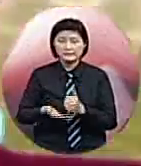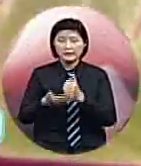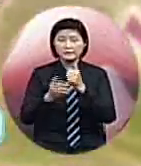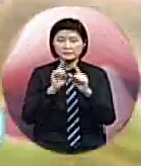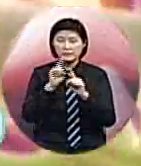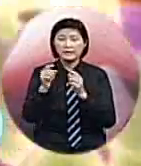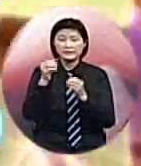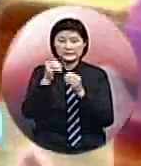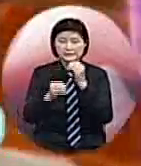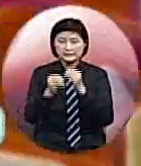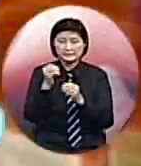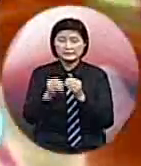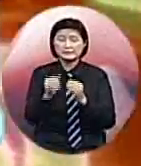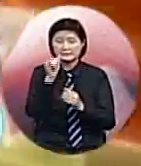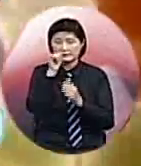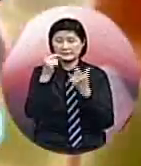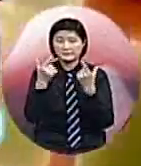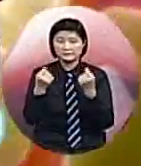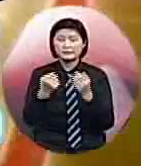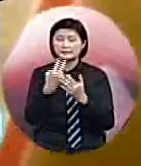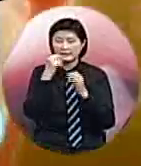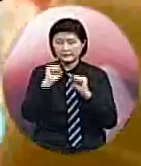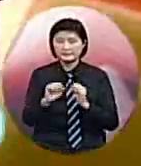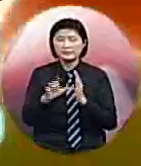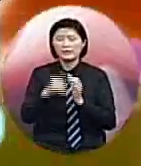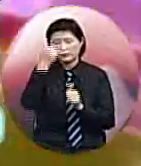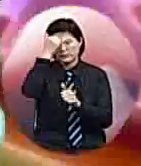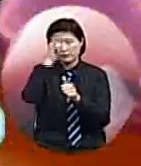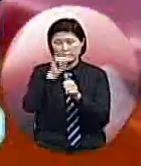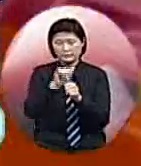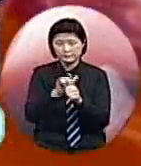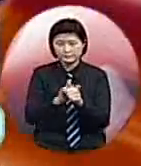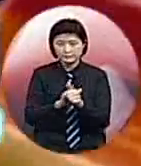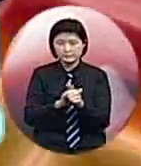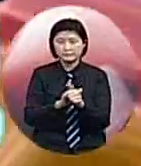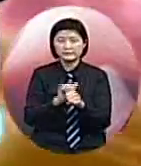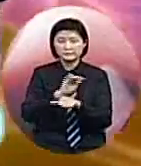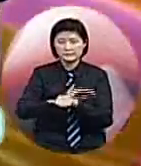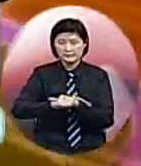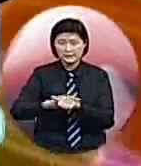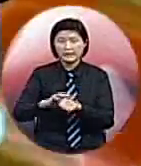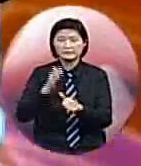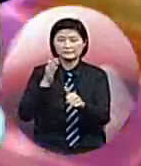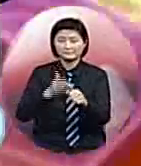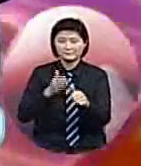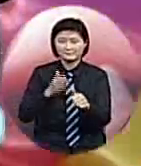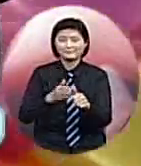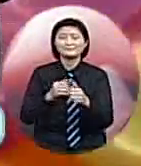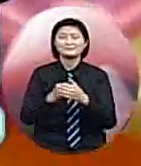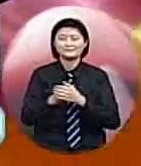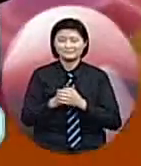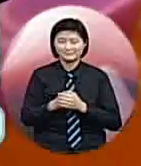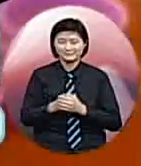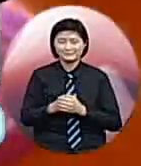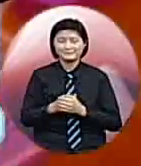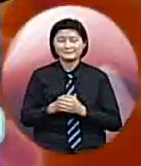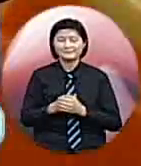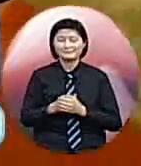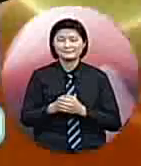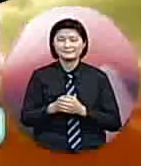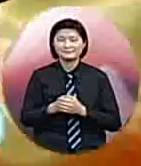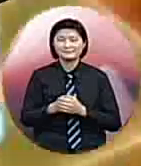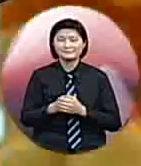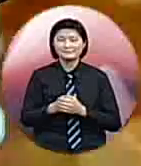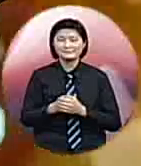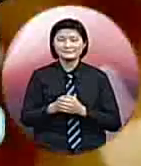하라고 했더라고. 네. 부모님 살아계셨을 때 효도를 좀 해주셨으면 예, 바람이 같습니다.